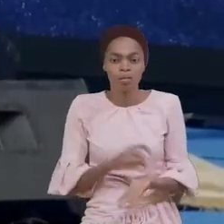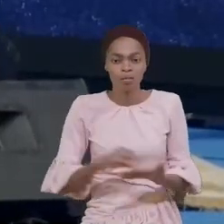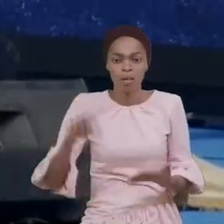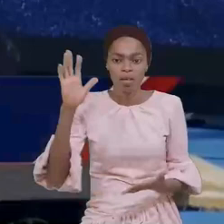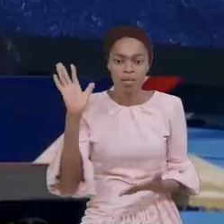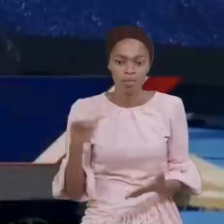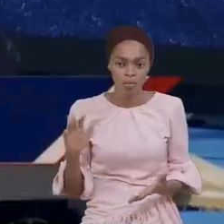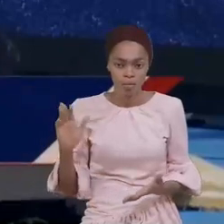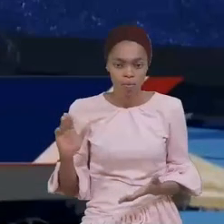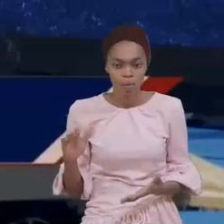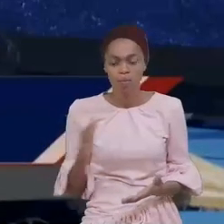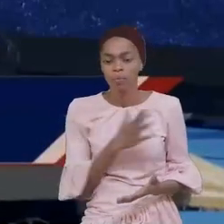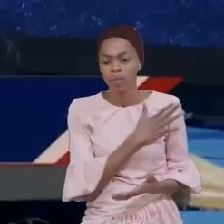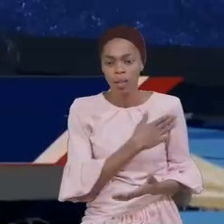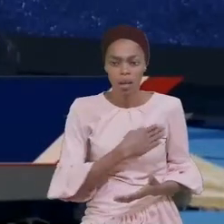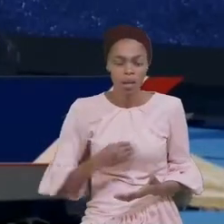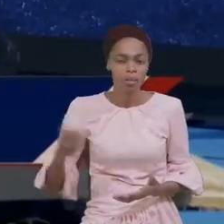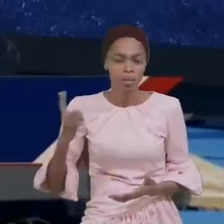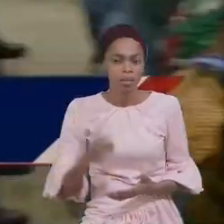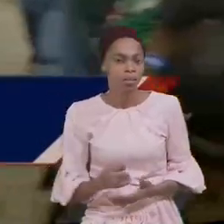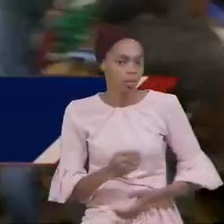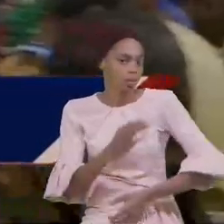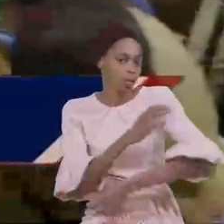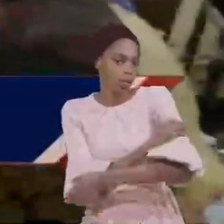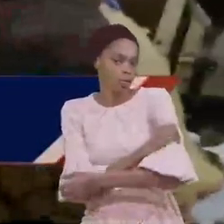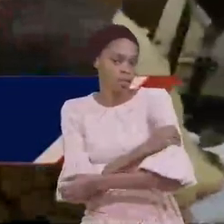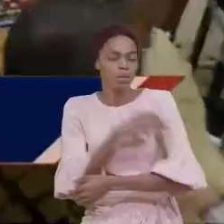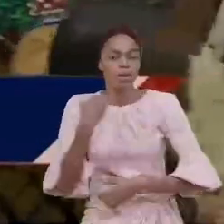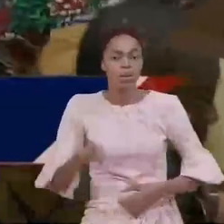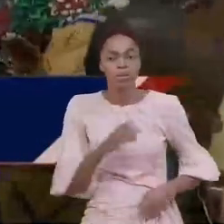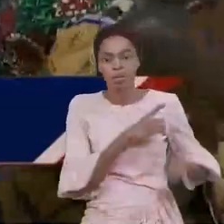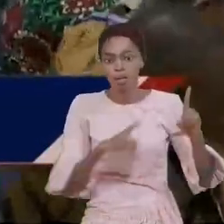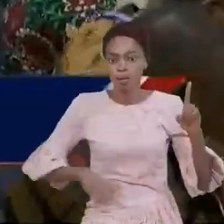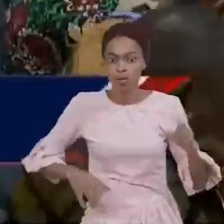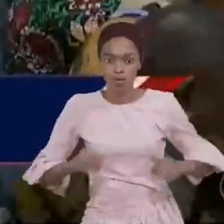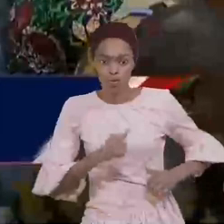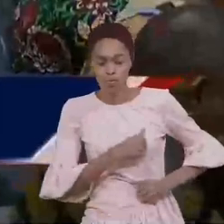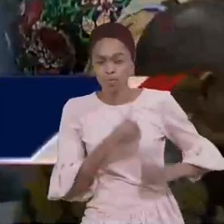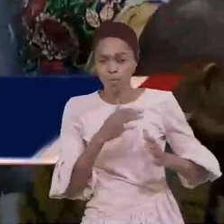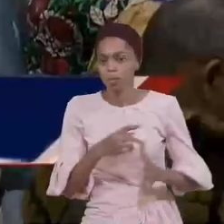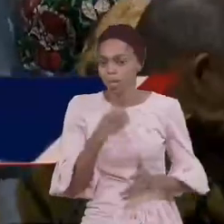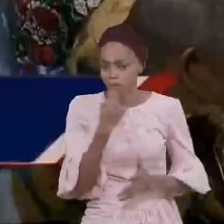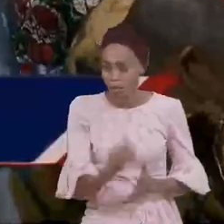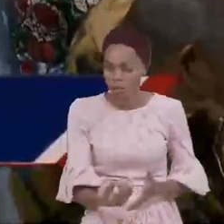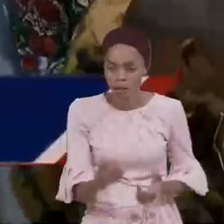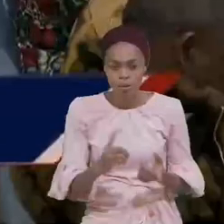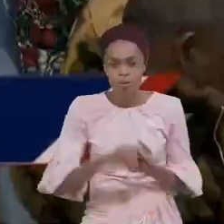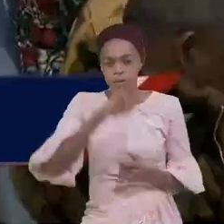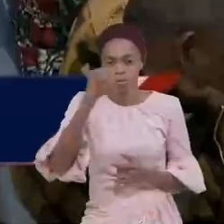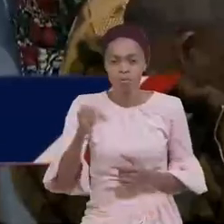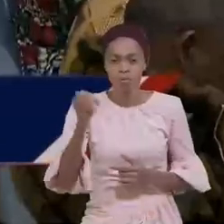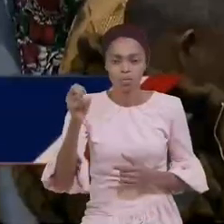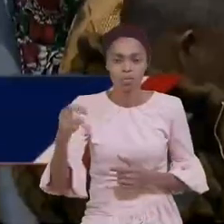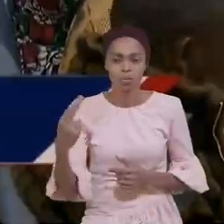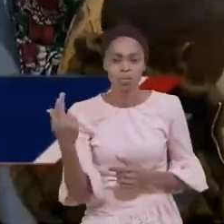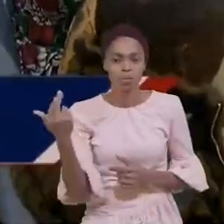lui dit, qu'est-ce que mon Seigneur dit à son serviteur? 15 dit, et le chef de l'armée de l'Éternel dit à Josué,